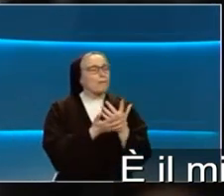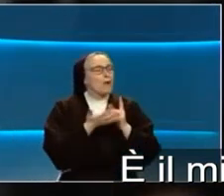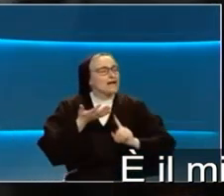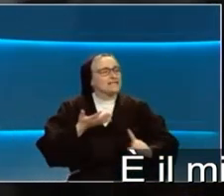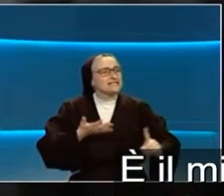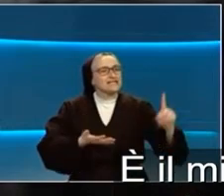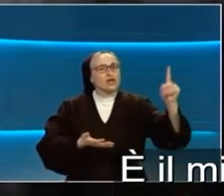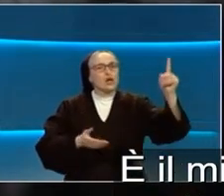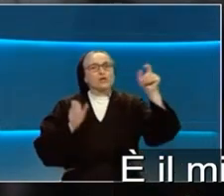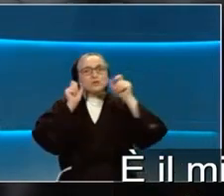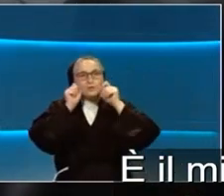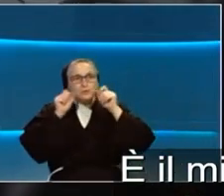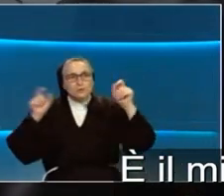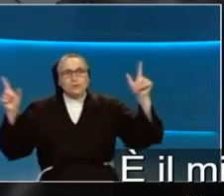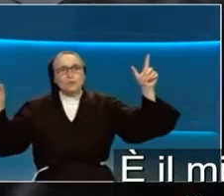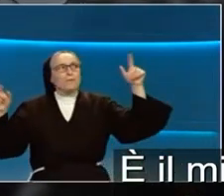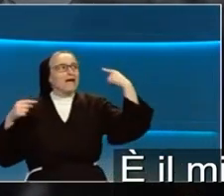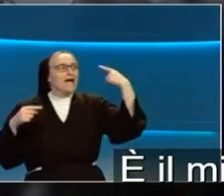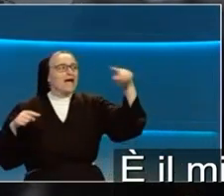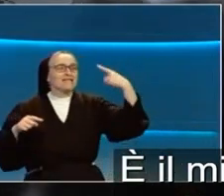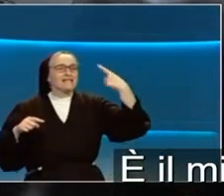Cantemus Domino,